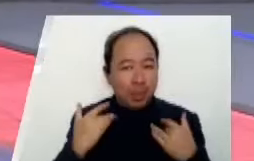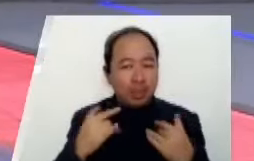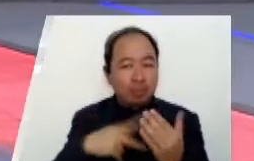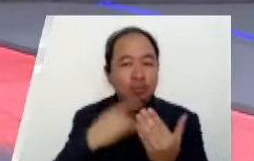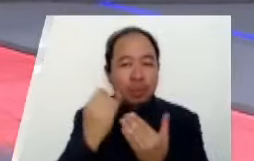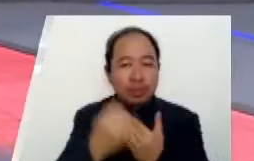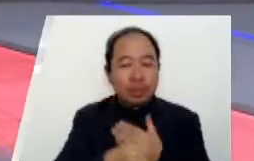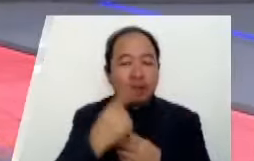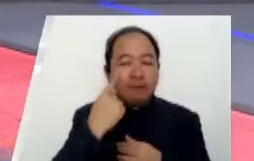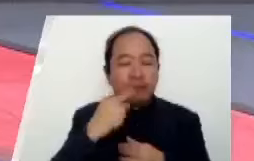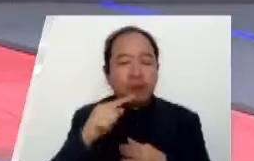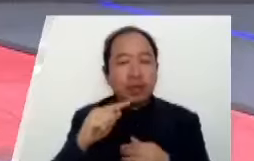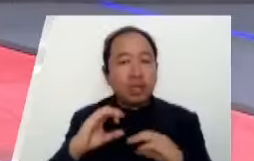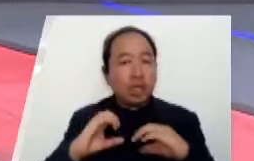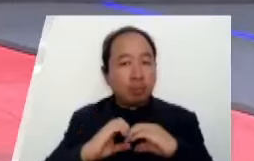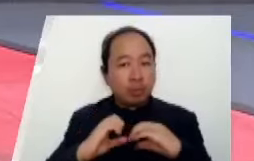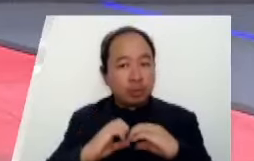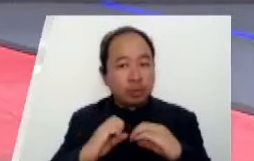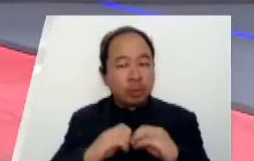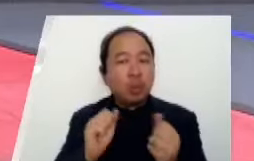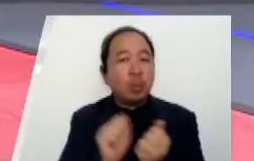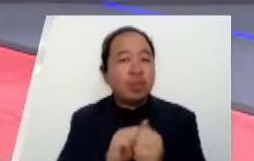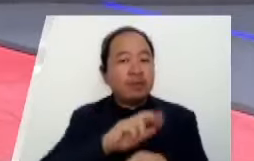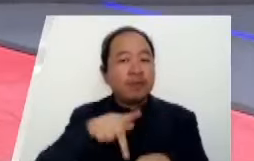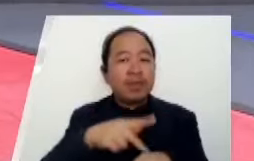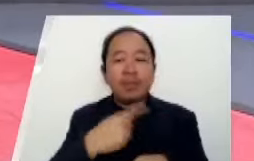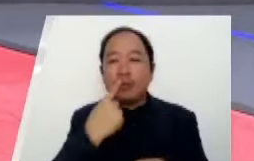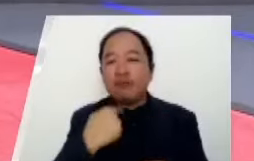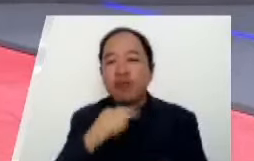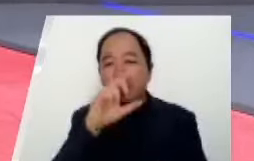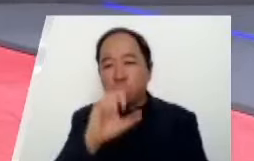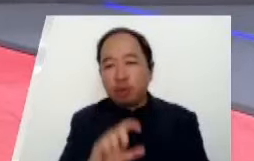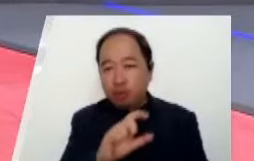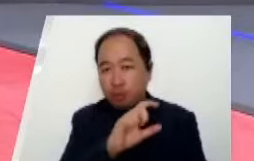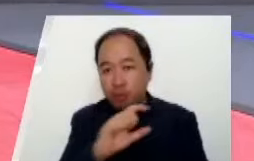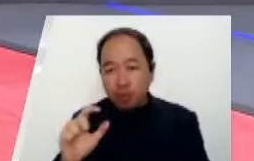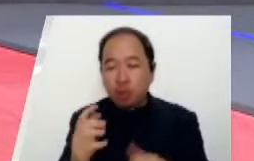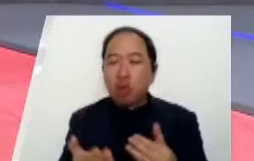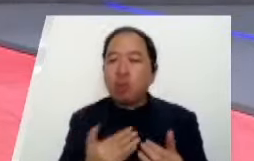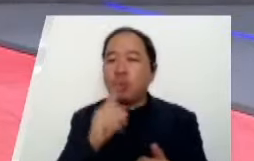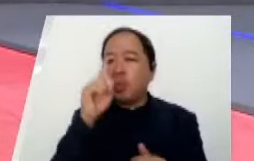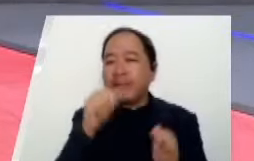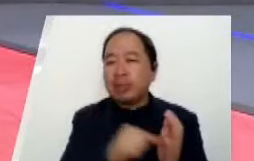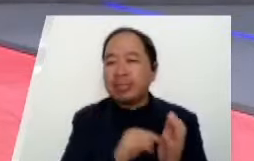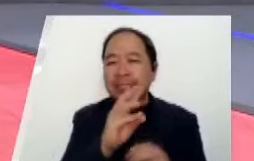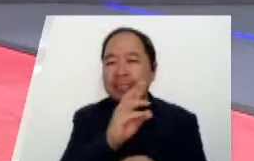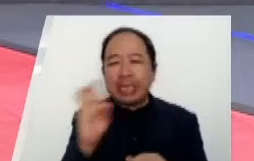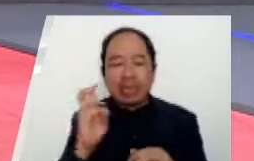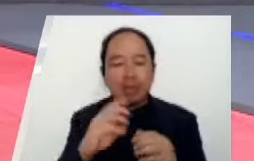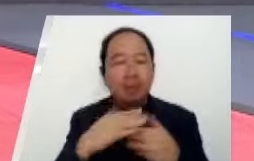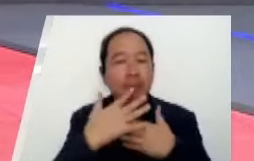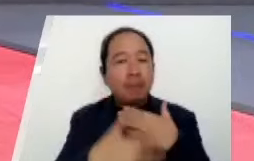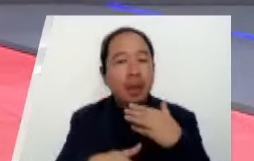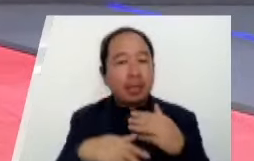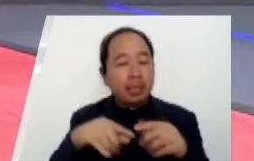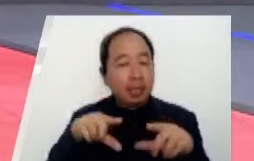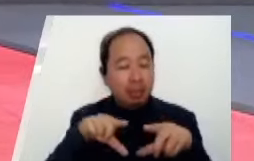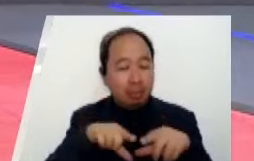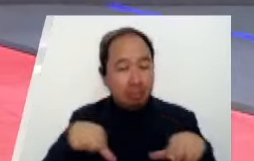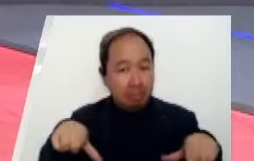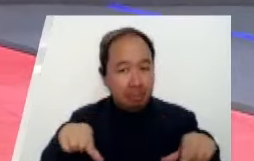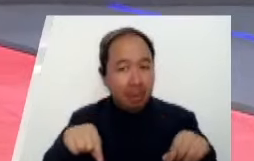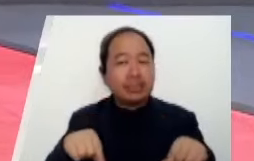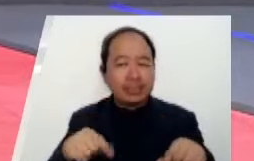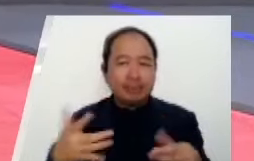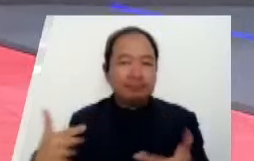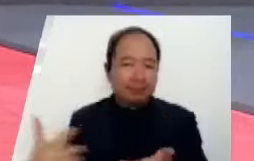Foundation at Philippine Red Cross, mahigit 1,600 blood bags ang ating nalikom. Kaya buong puso po ang